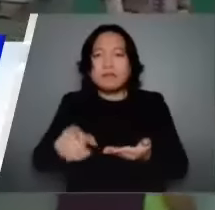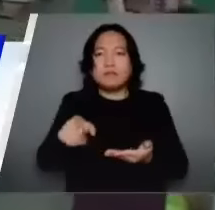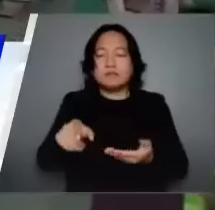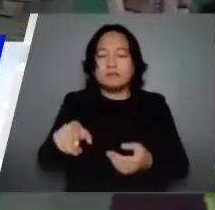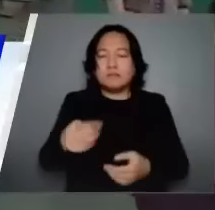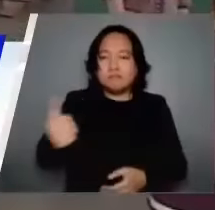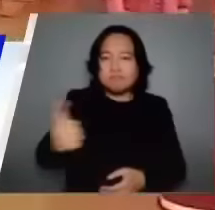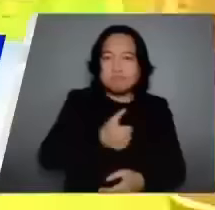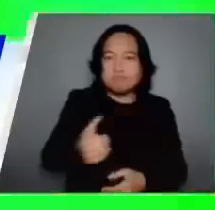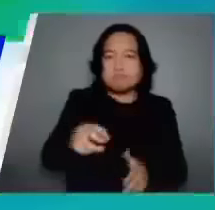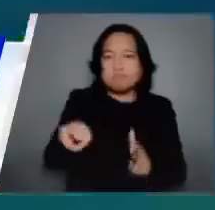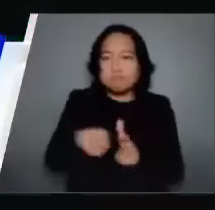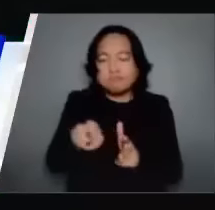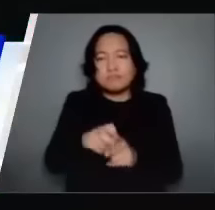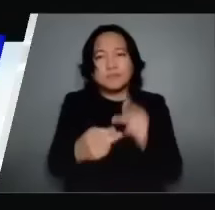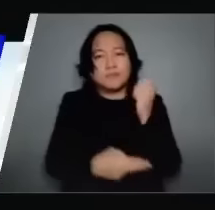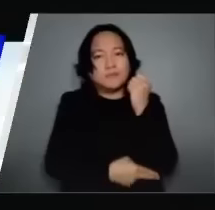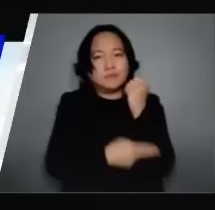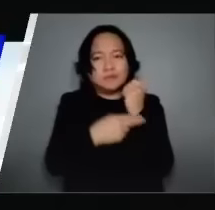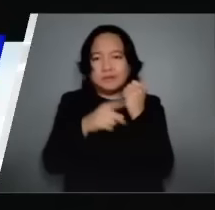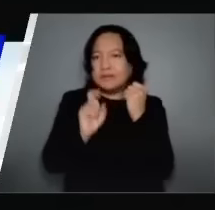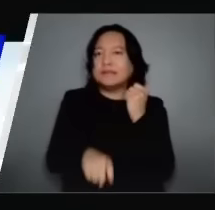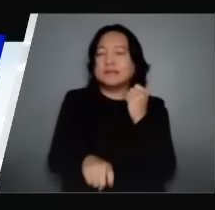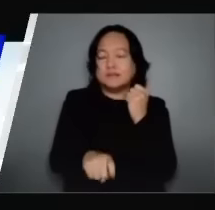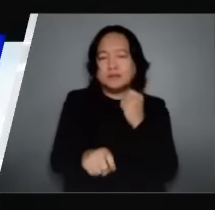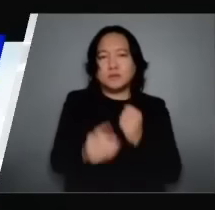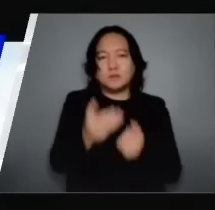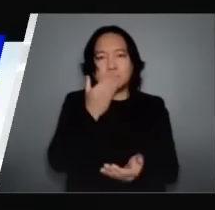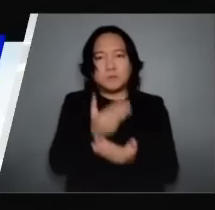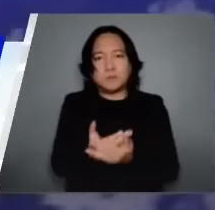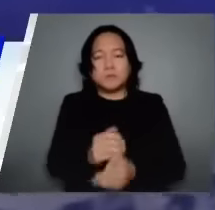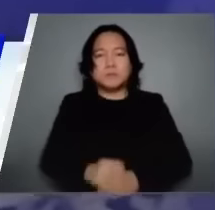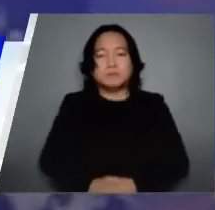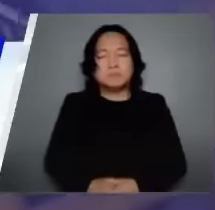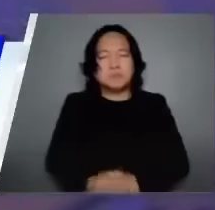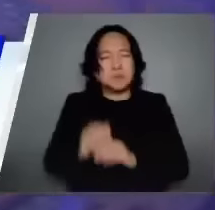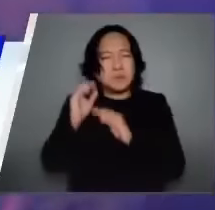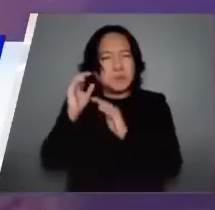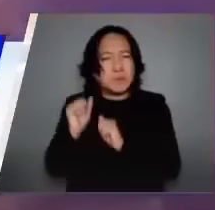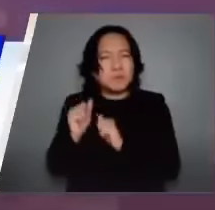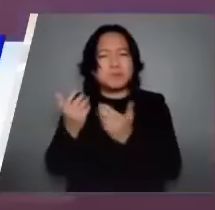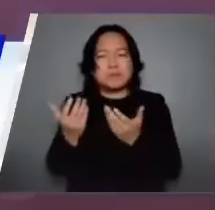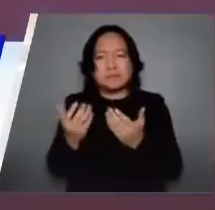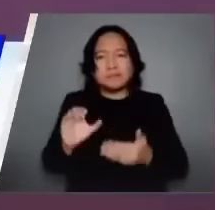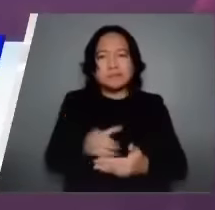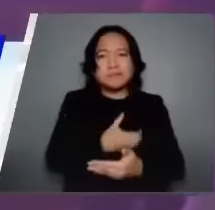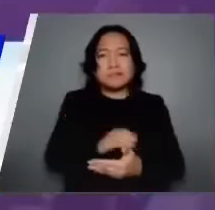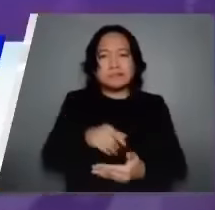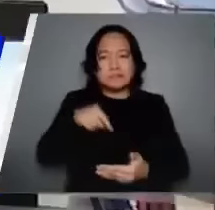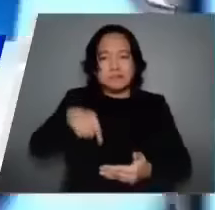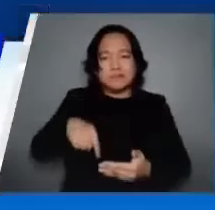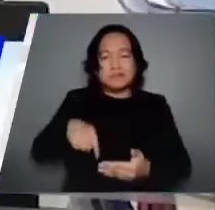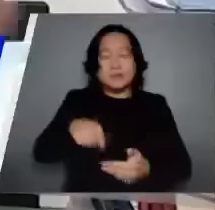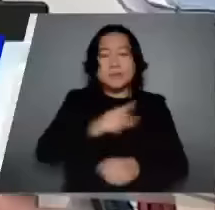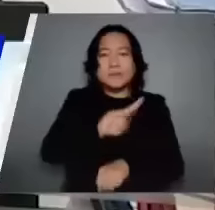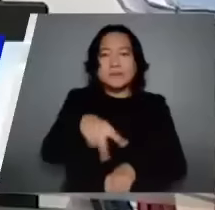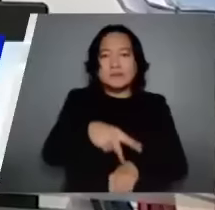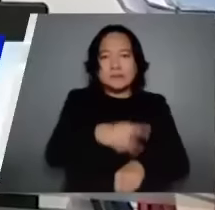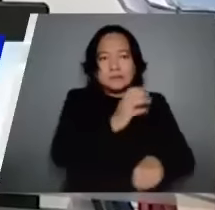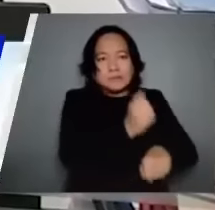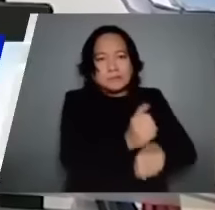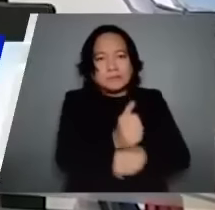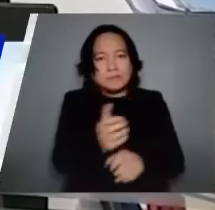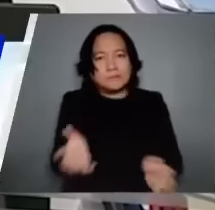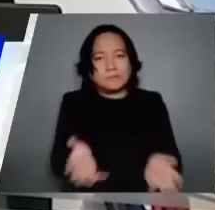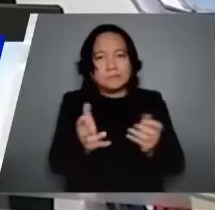ng hotels for accommodation. Sana nga raw, dumami pa ang major concerts na sa Pilipinas gaganapin. Malaking impact po